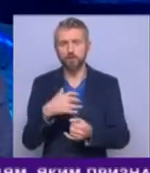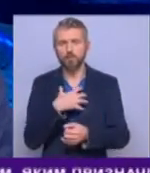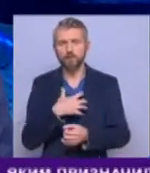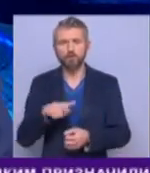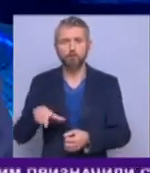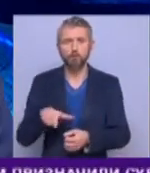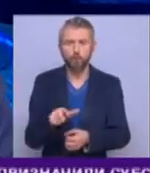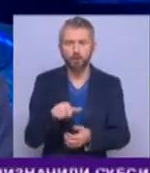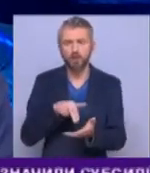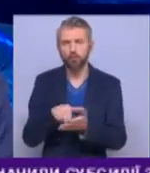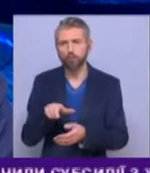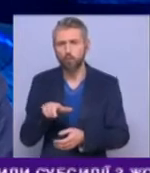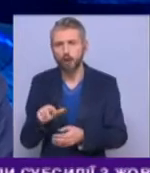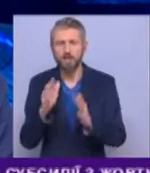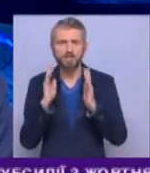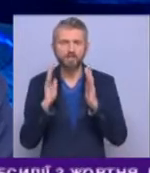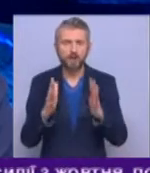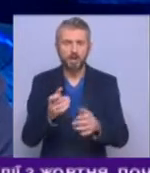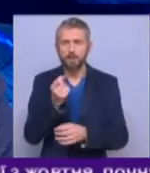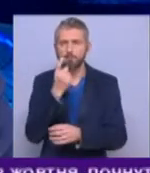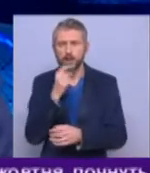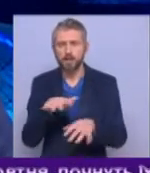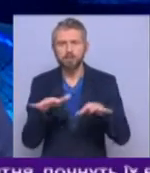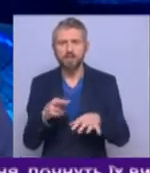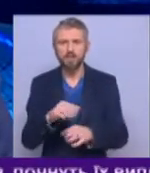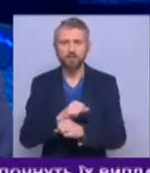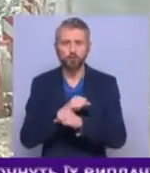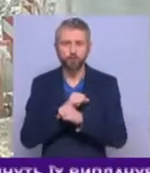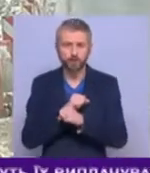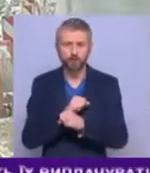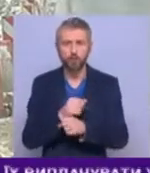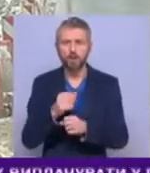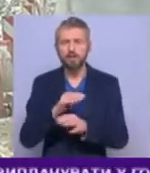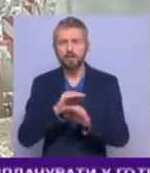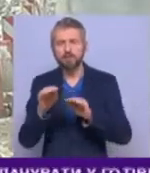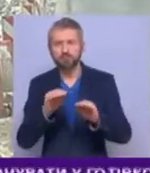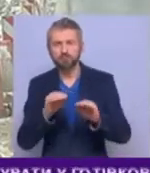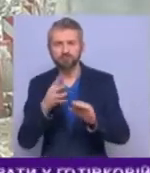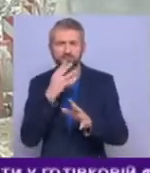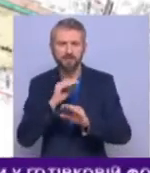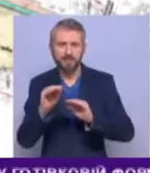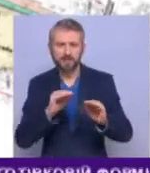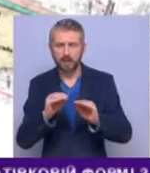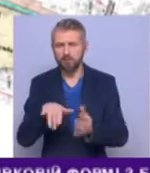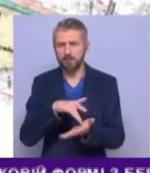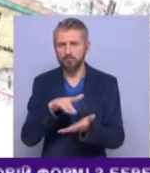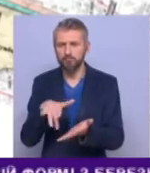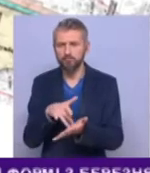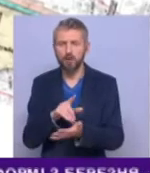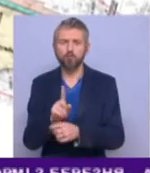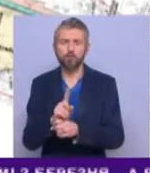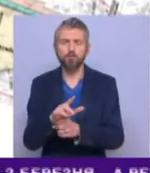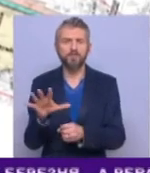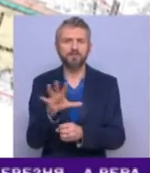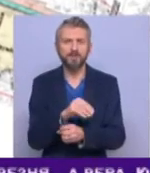дороги, тротуари, сквери, парки, місця для відпочинку, дизайн населених пунктів, санітарно-гігієнічні норми. Все